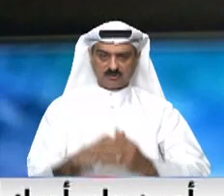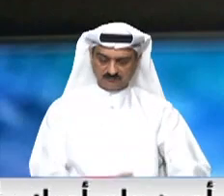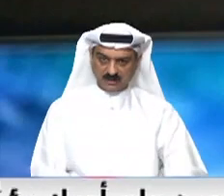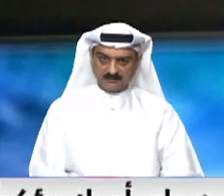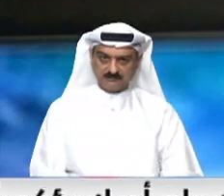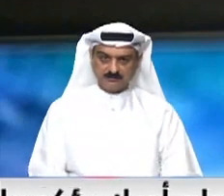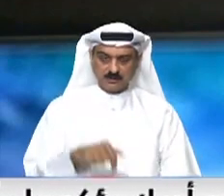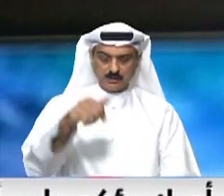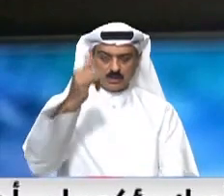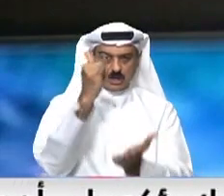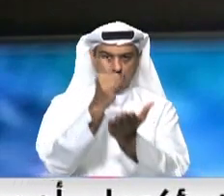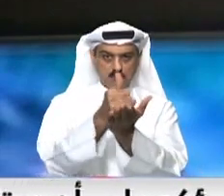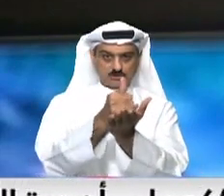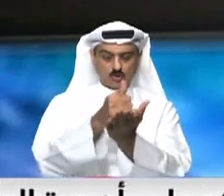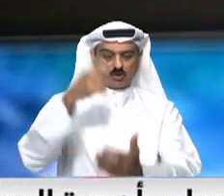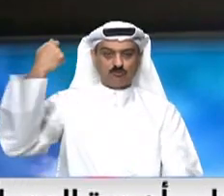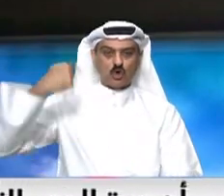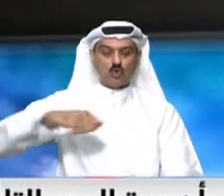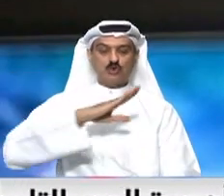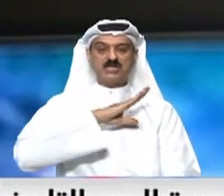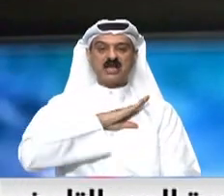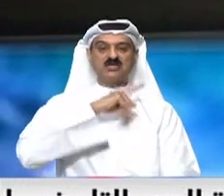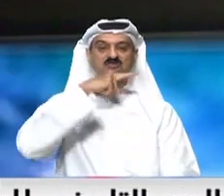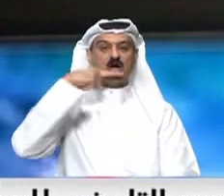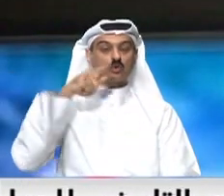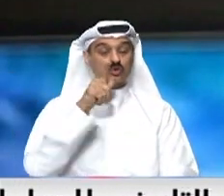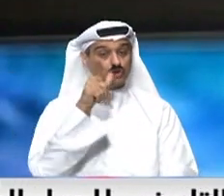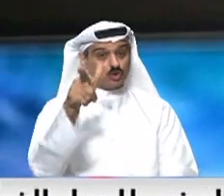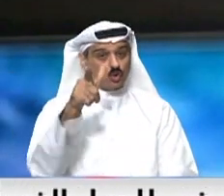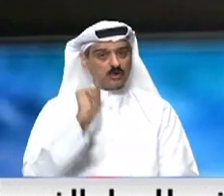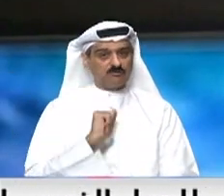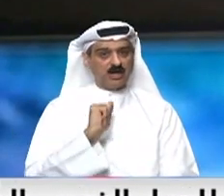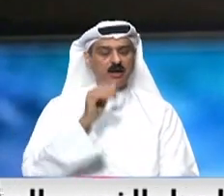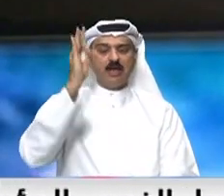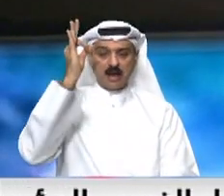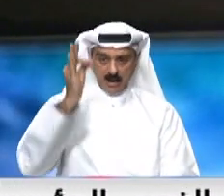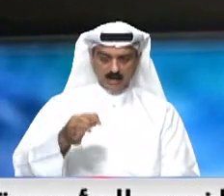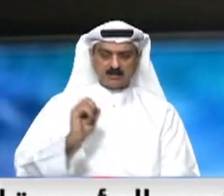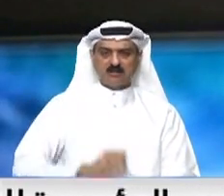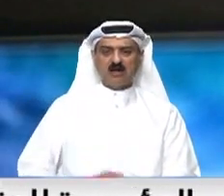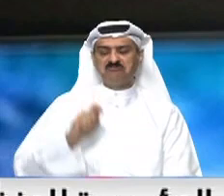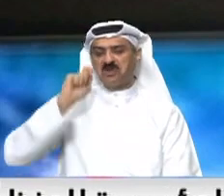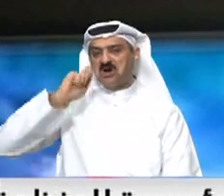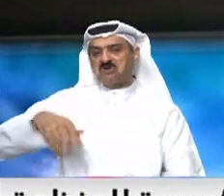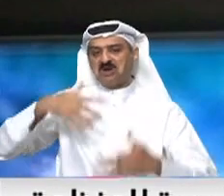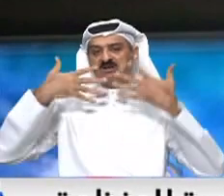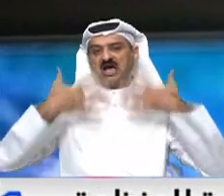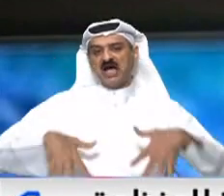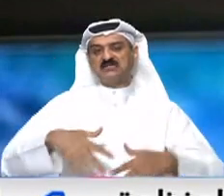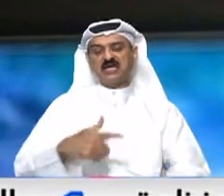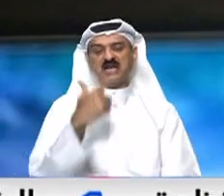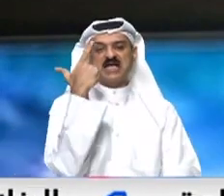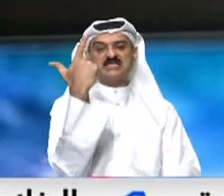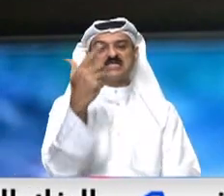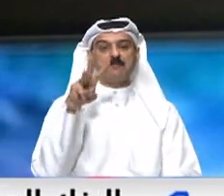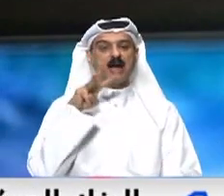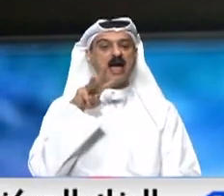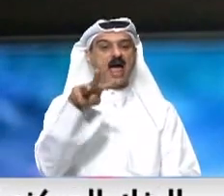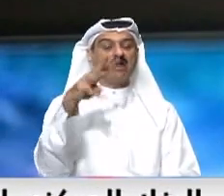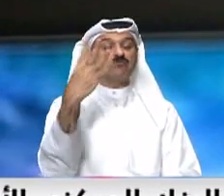المتحدث باسم وزاره الدفاع الروسيه اكد ان القوات الاوكرانيه خسرت نحو